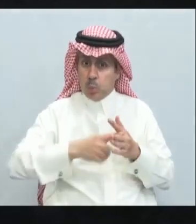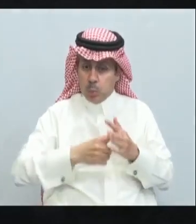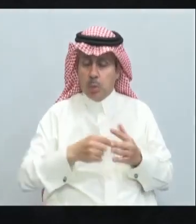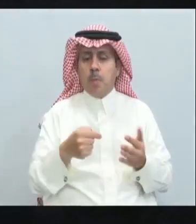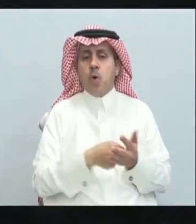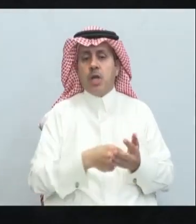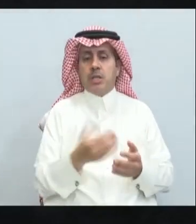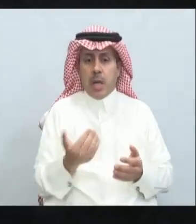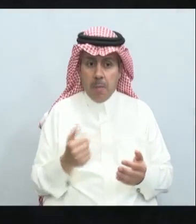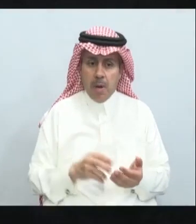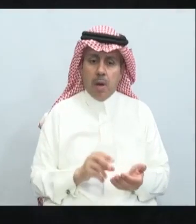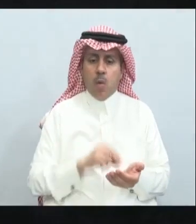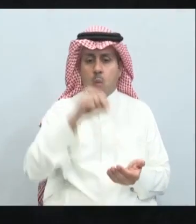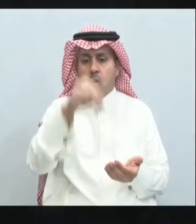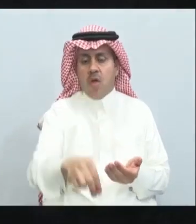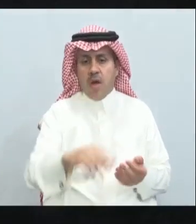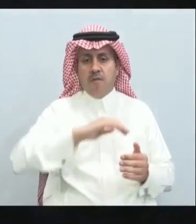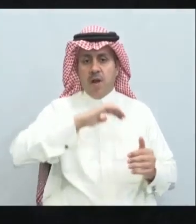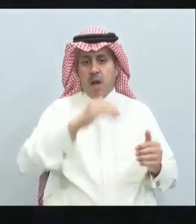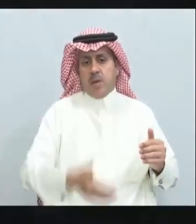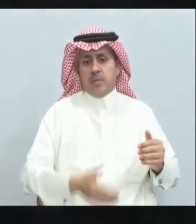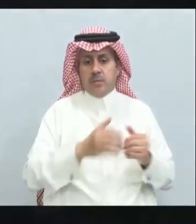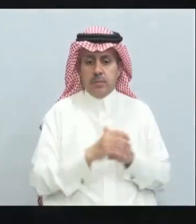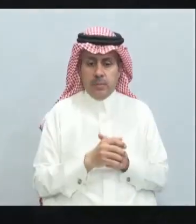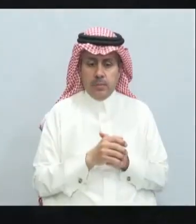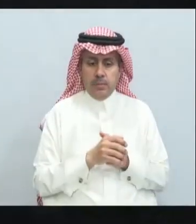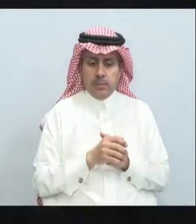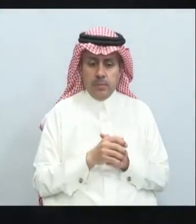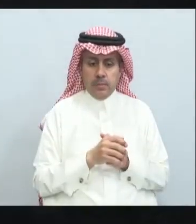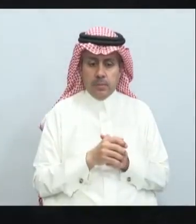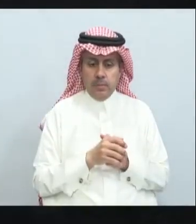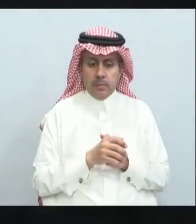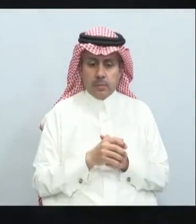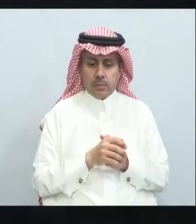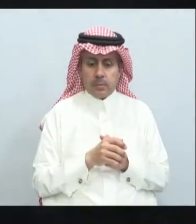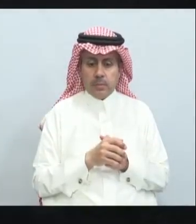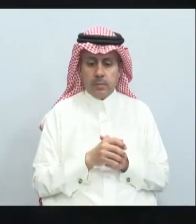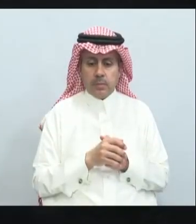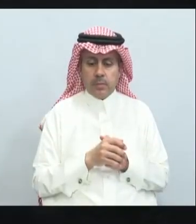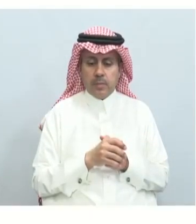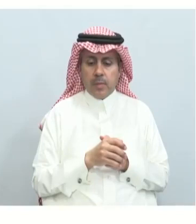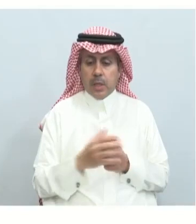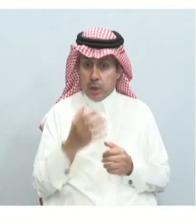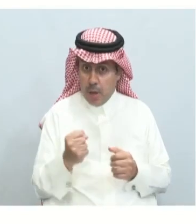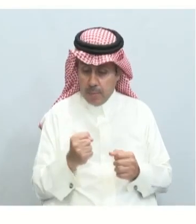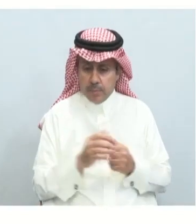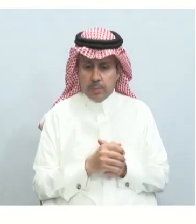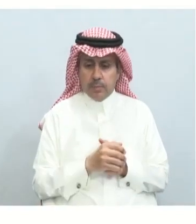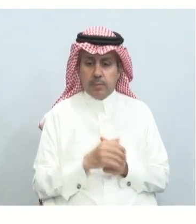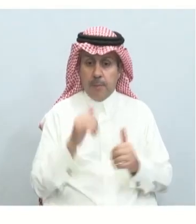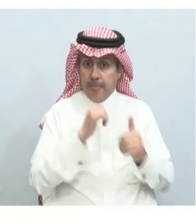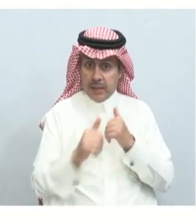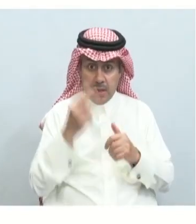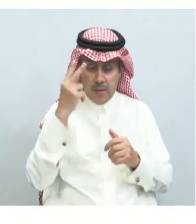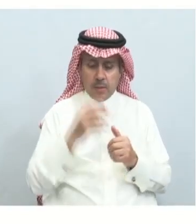يعالجها قبل حقن المراه احيانا لا تتم هذه الطريقه او تكون غير ممكنه فلجا او يلجا